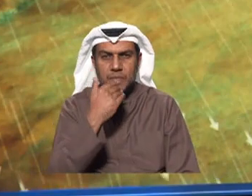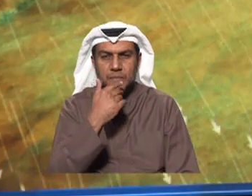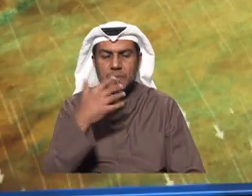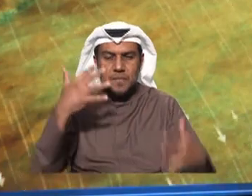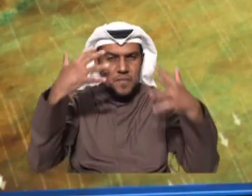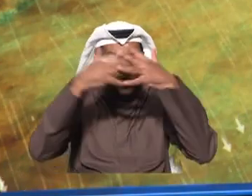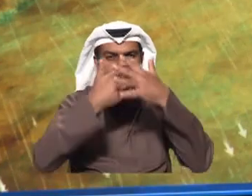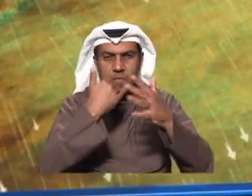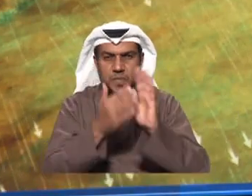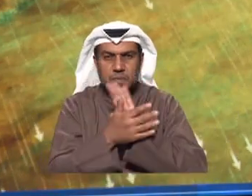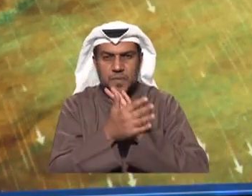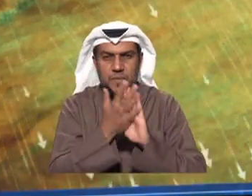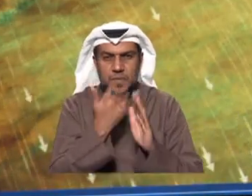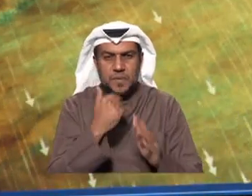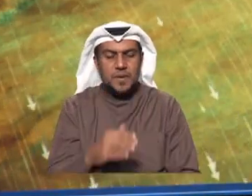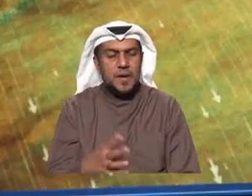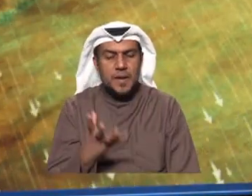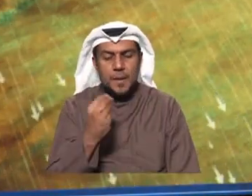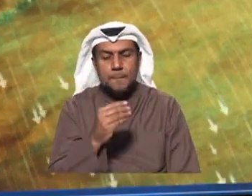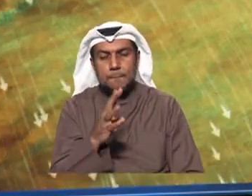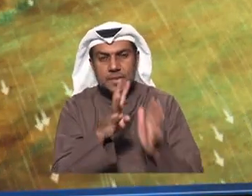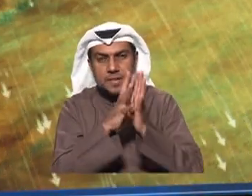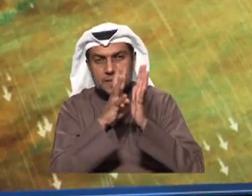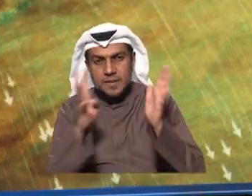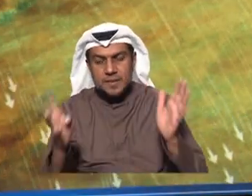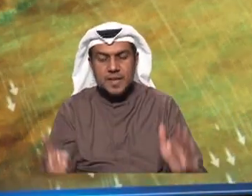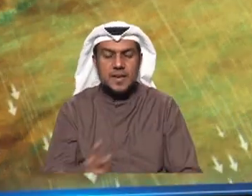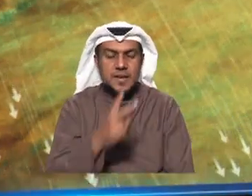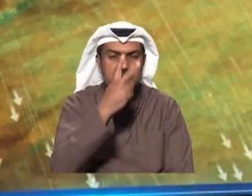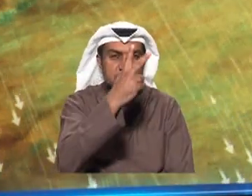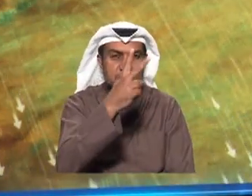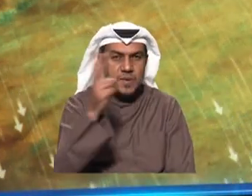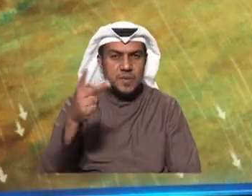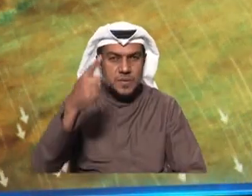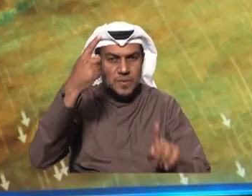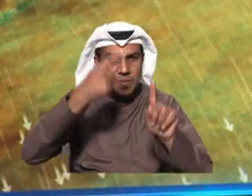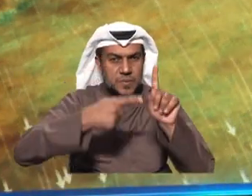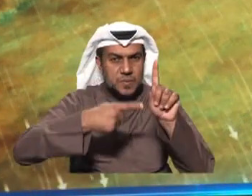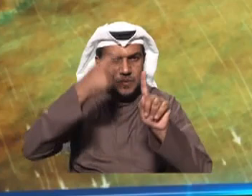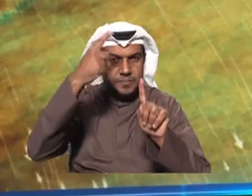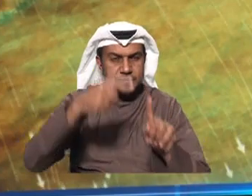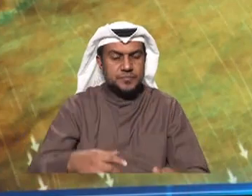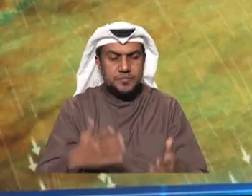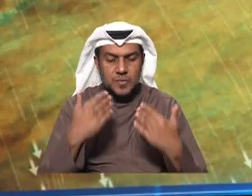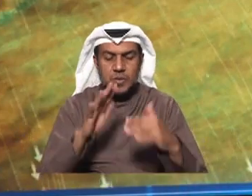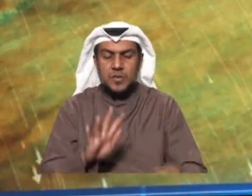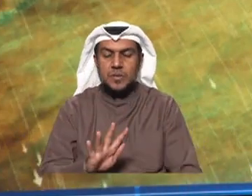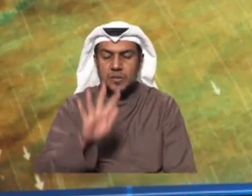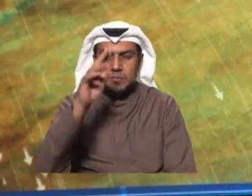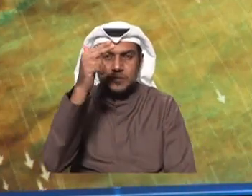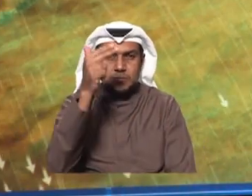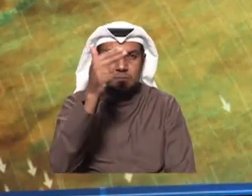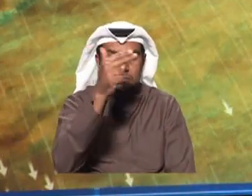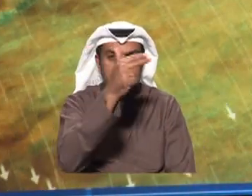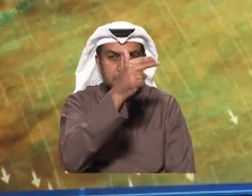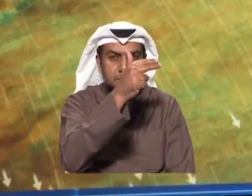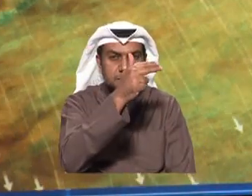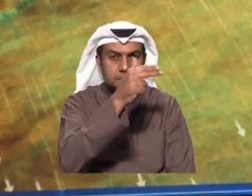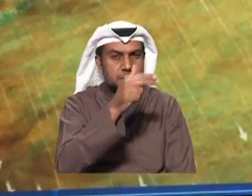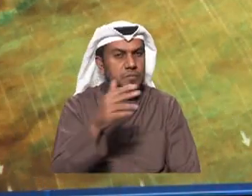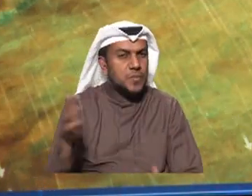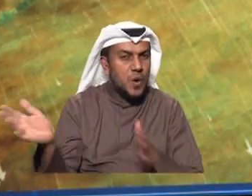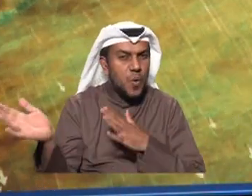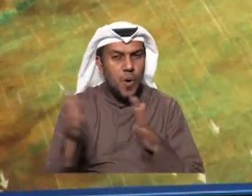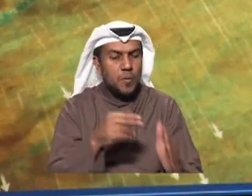ودرجات الحرارة راح تراوح ما بين 19 إلى 22 درجة مئوية. هواء شمالي غربي خفيف إلى معتدل السرعة 8 إلى